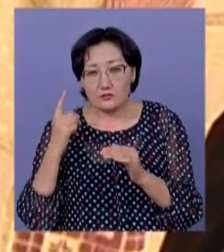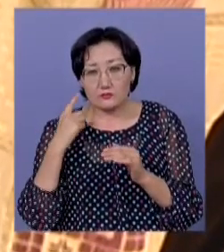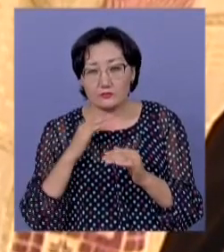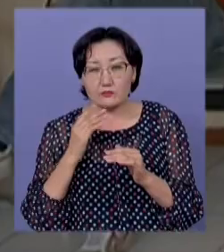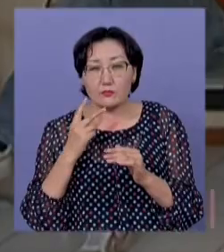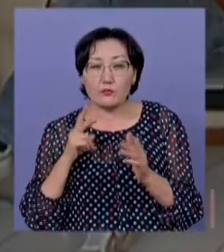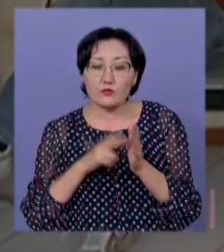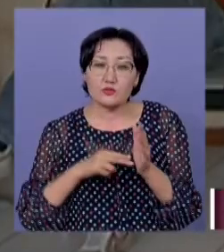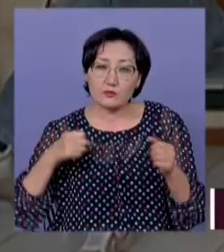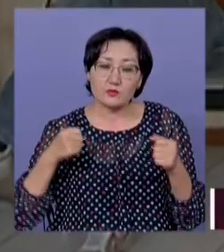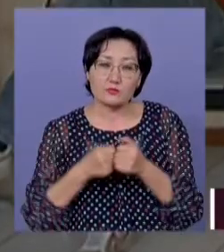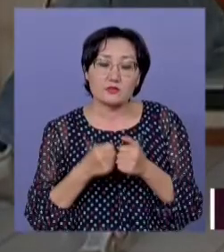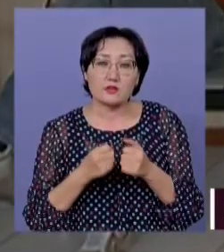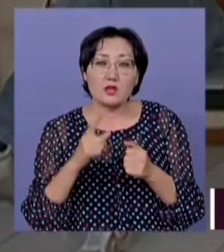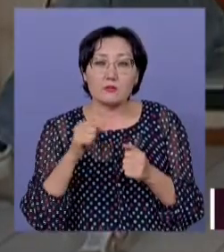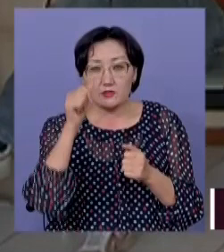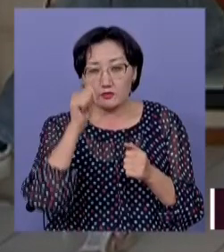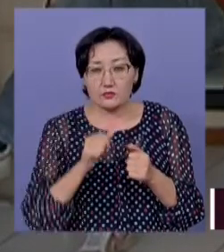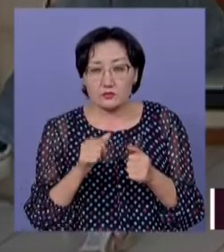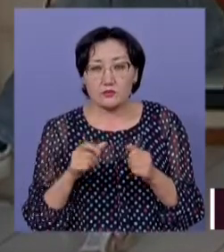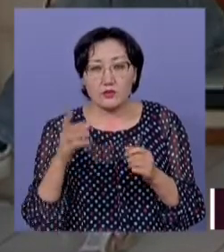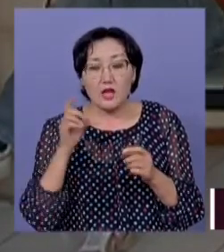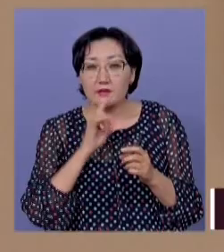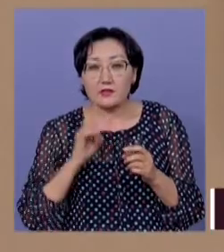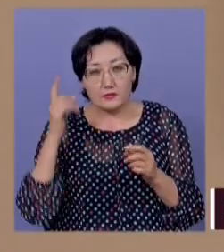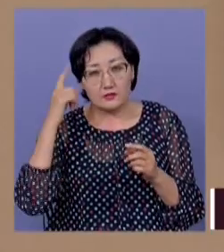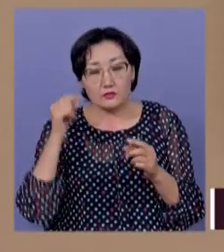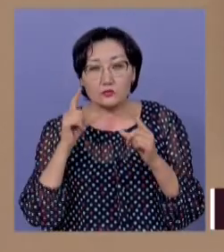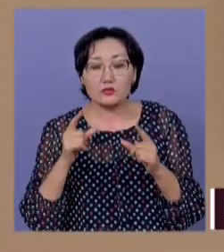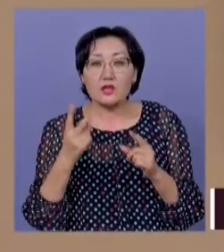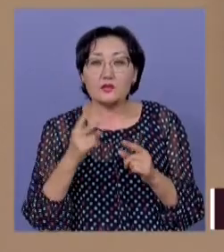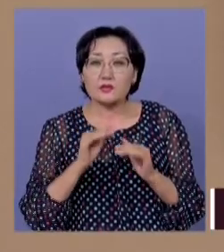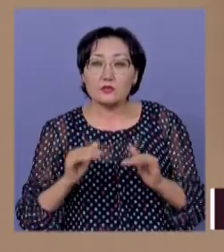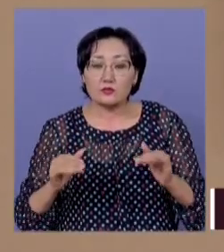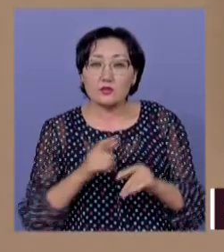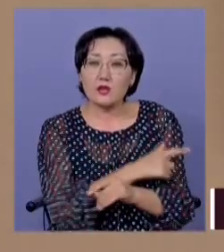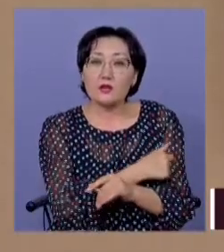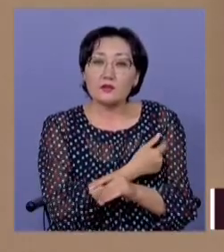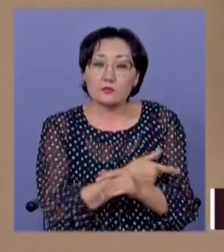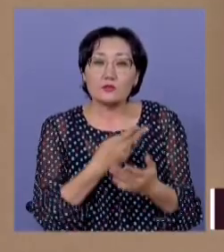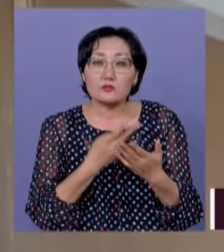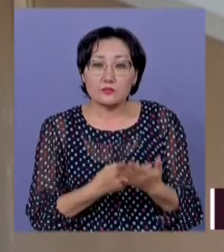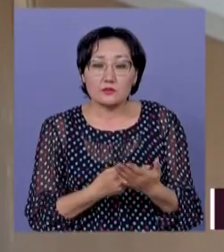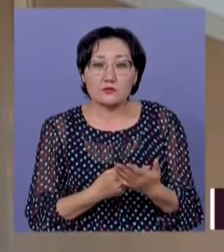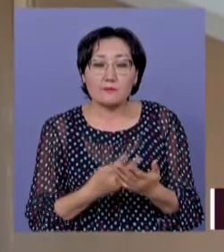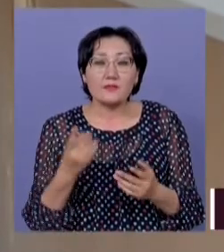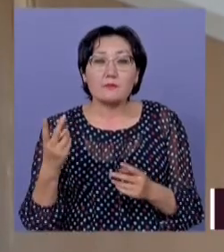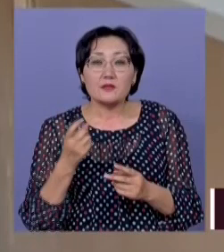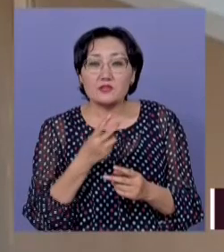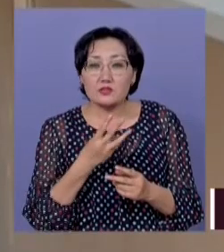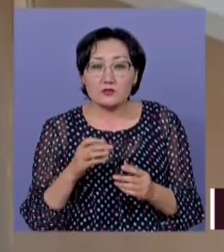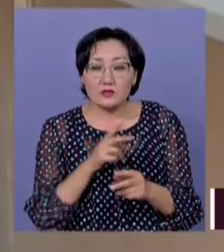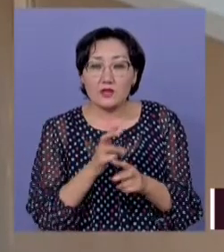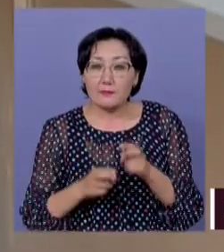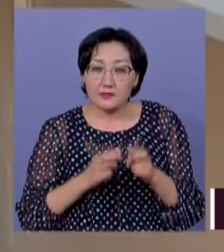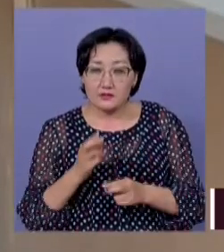соқты. Содан бері бір айға жуық уақытта Эльмира есін жиып үйіне шықса, екі бүлдіршін әлі емхана төсегіне таңылып жатыр. Бір емес бірнеше мәрте